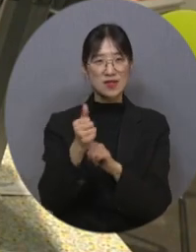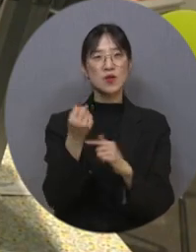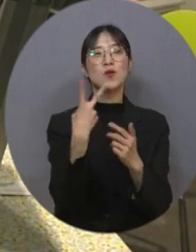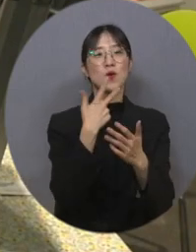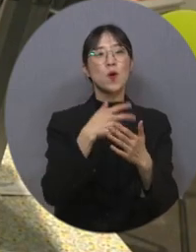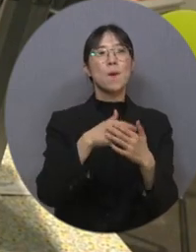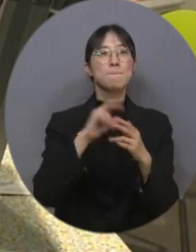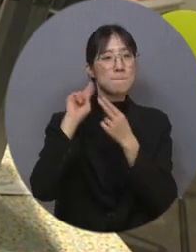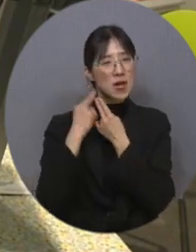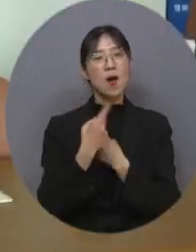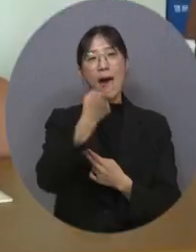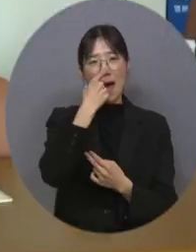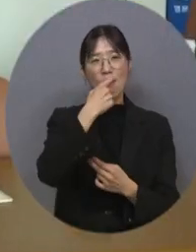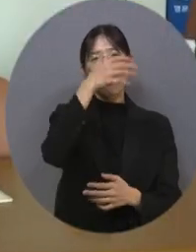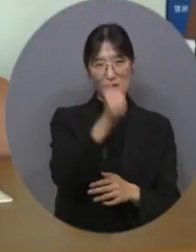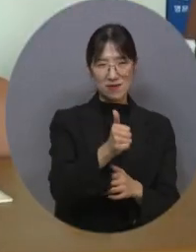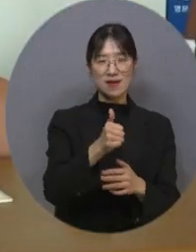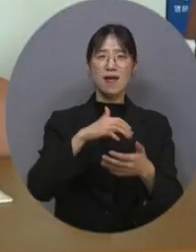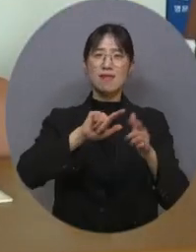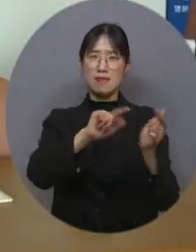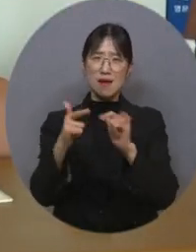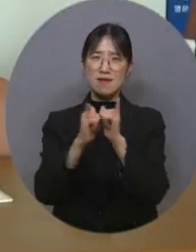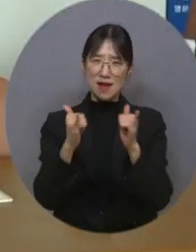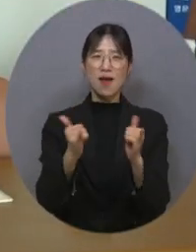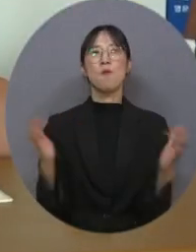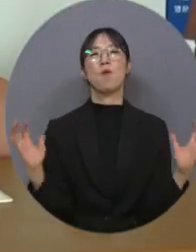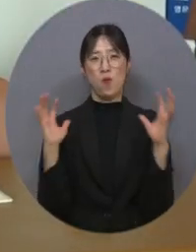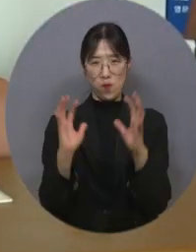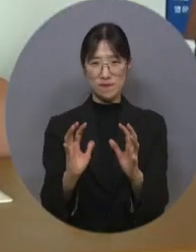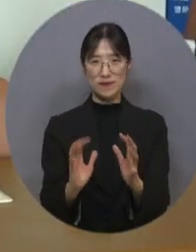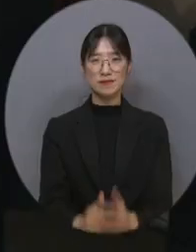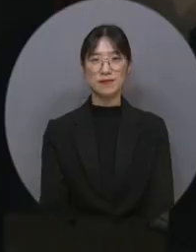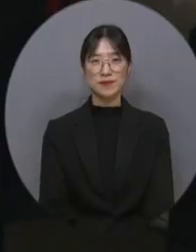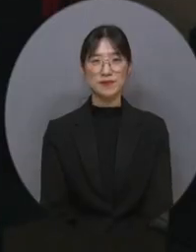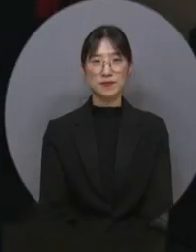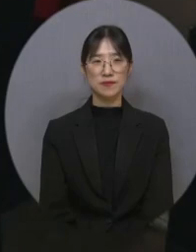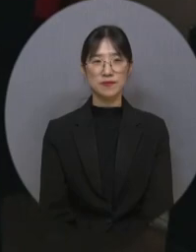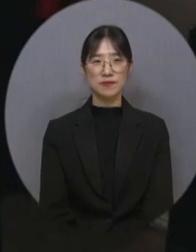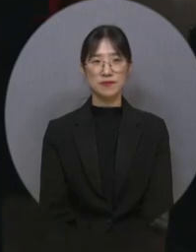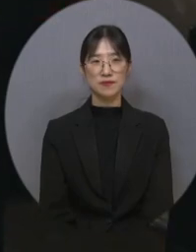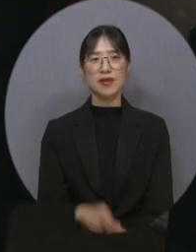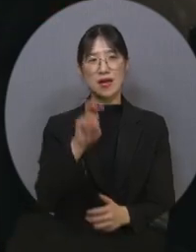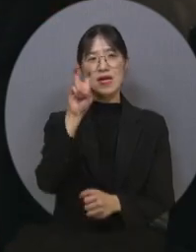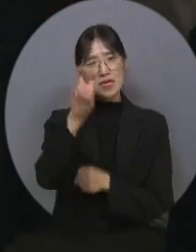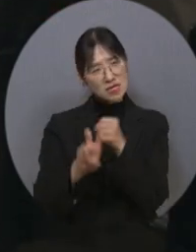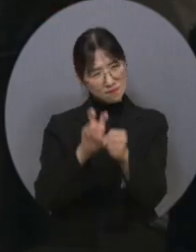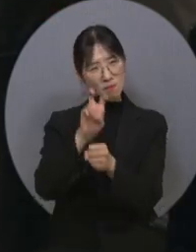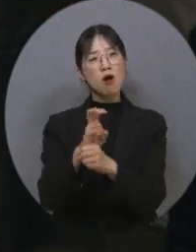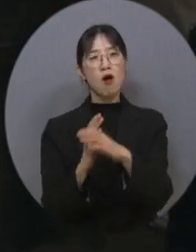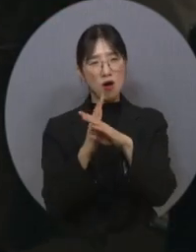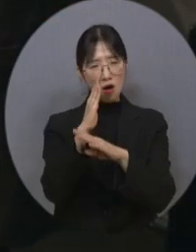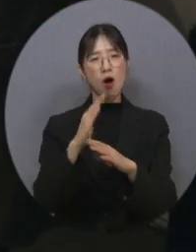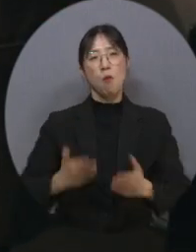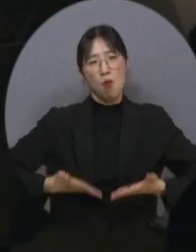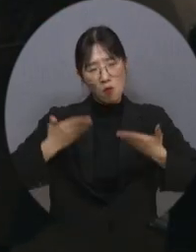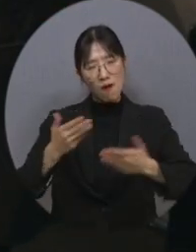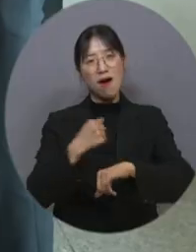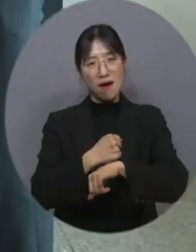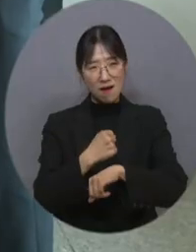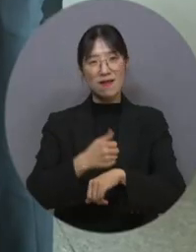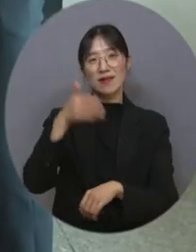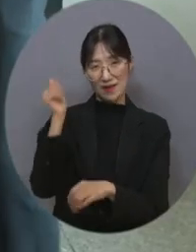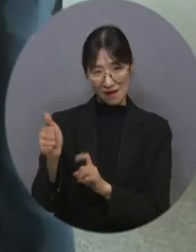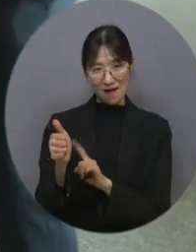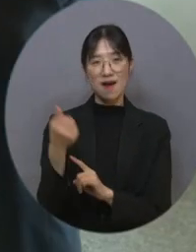등 다양한 미용 분야의 전문가들이 한자리에 모였습니다. 20여 년째 봉사를 이어오고 있는 이미용